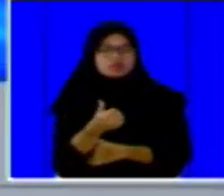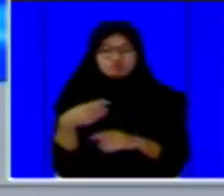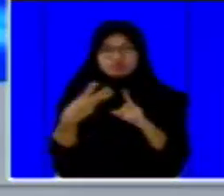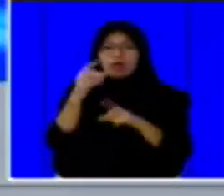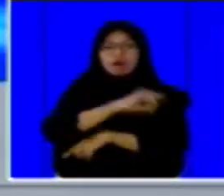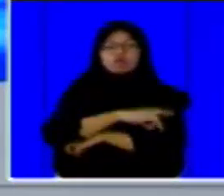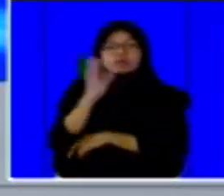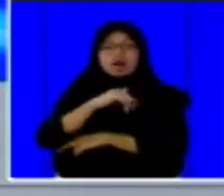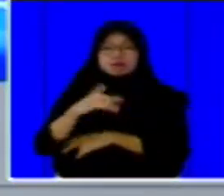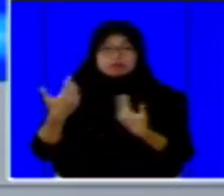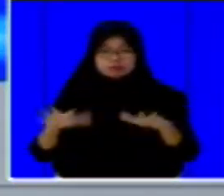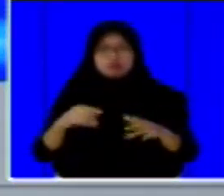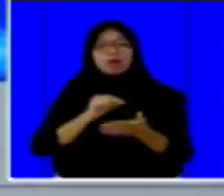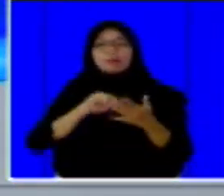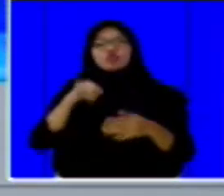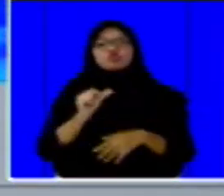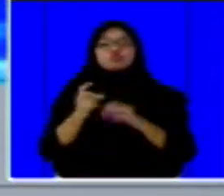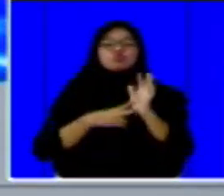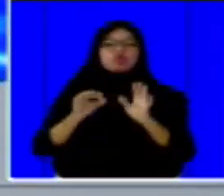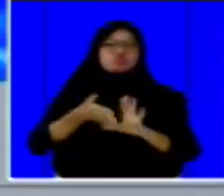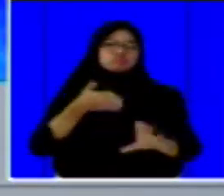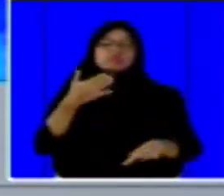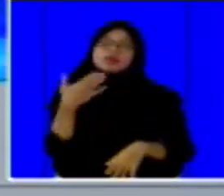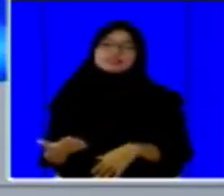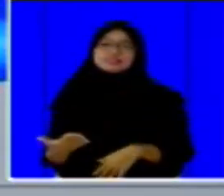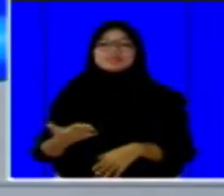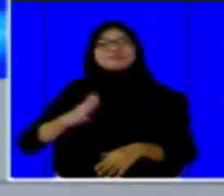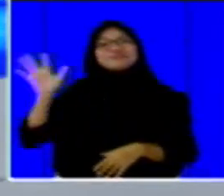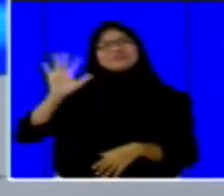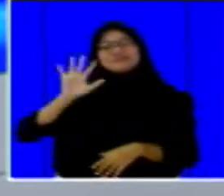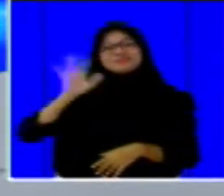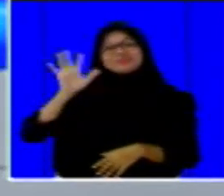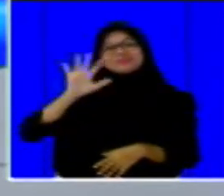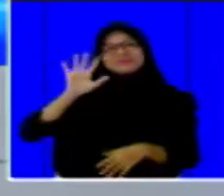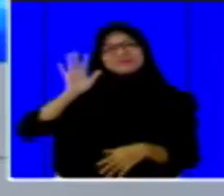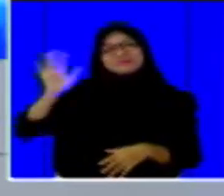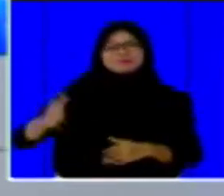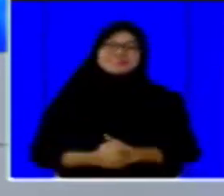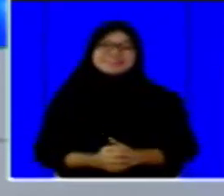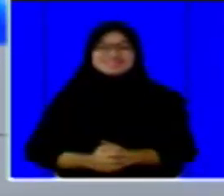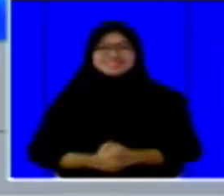iNews edisi siang hari ini. Saya Herjuno Syaputra beserta kerabat kerja bertugas undur diri. Terima kasih. Sampai jumpa.